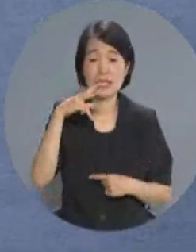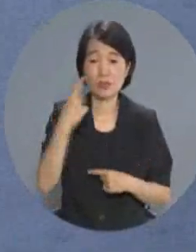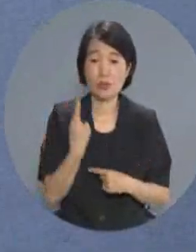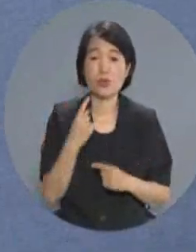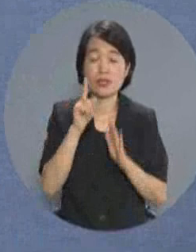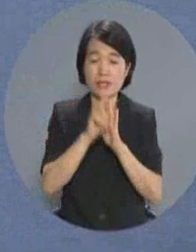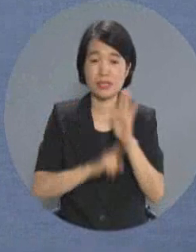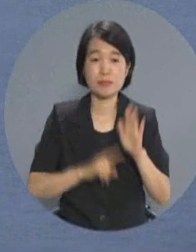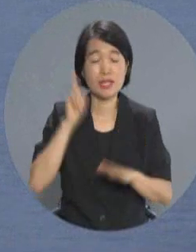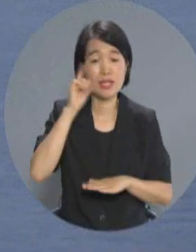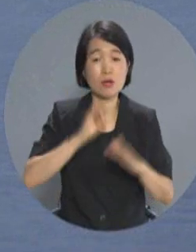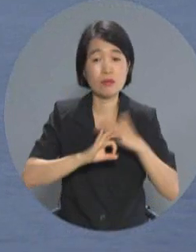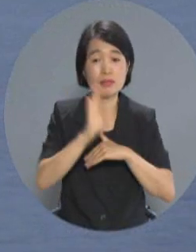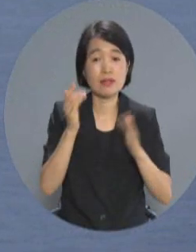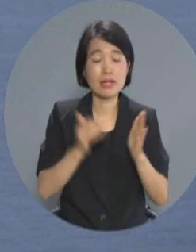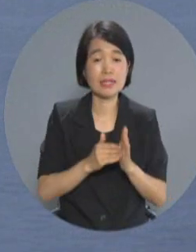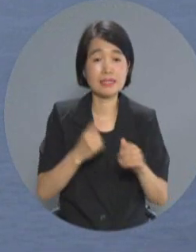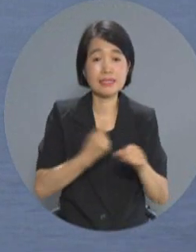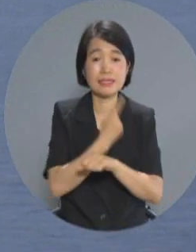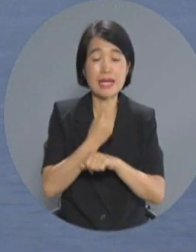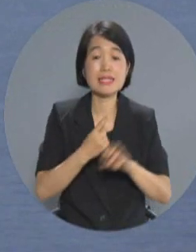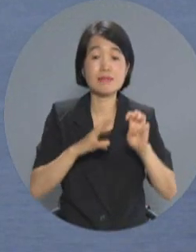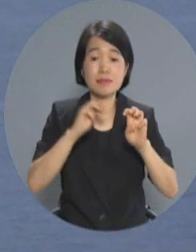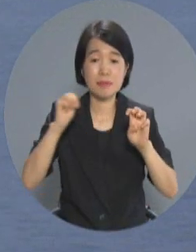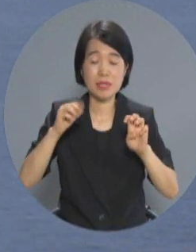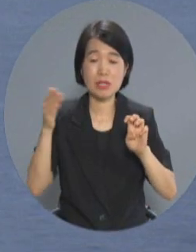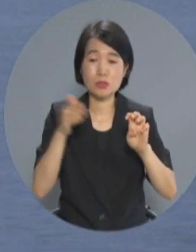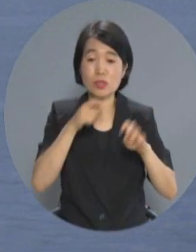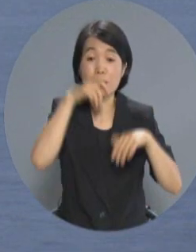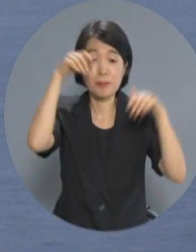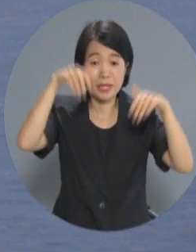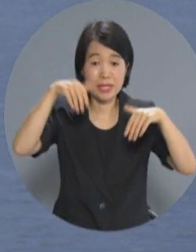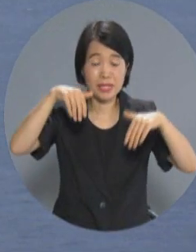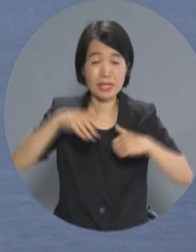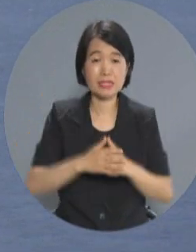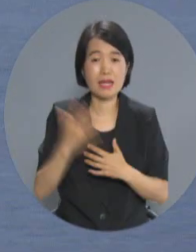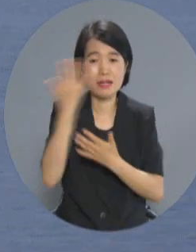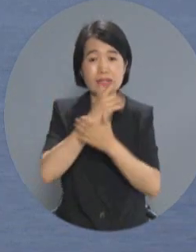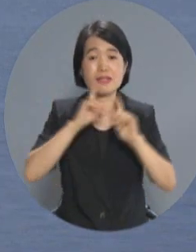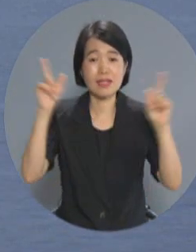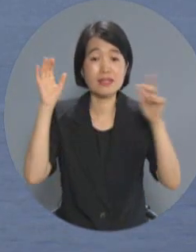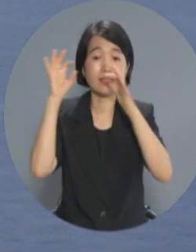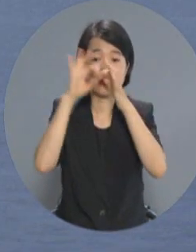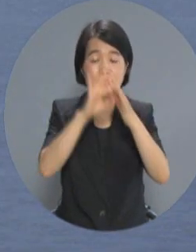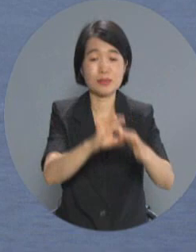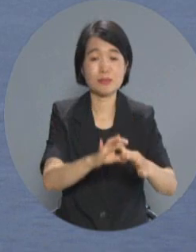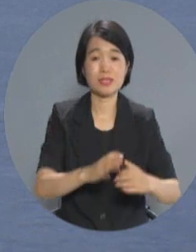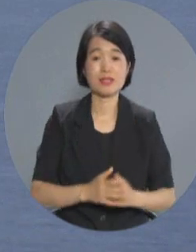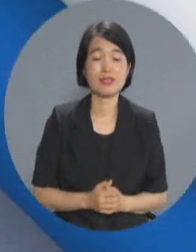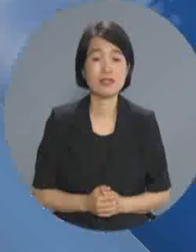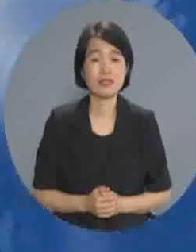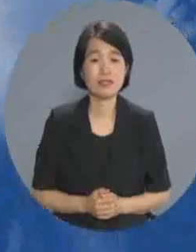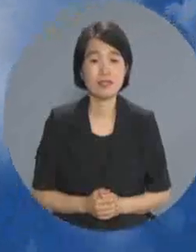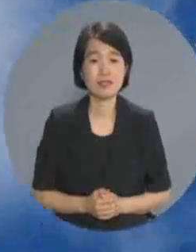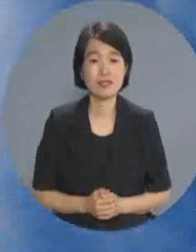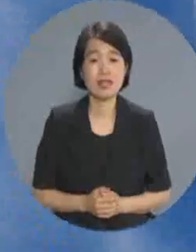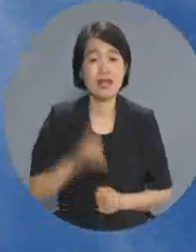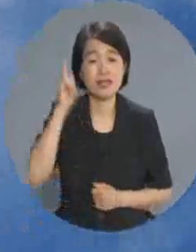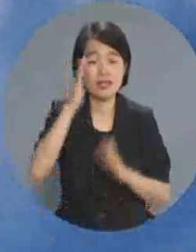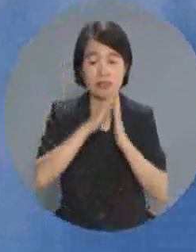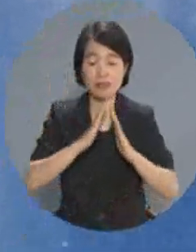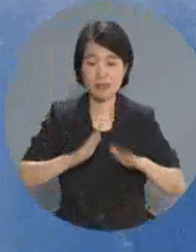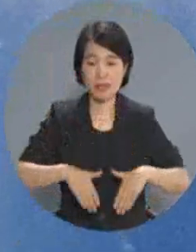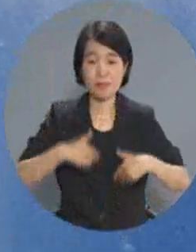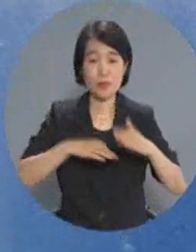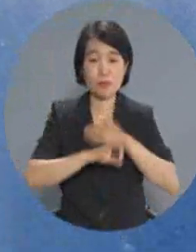내일 오전까지 시간당 30mm 안팎에 비가 내리고 흐린 날씨가 이어질 전망입니다 내일 전남